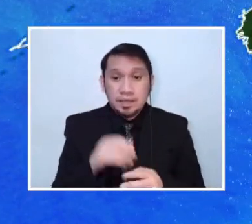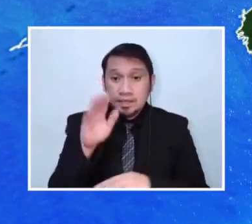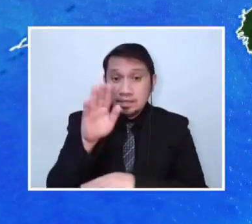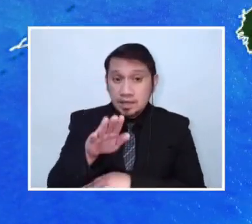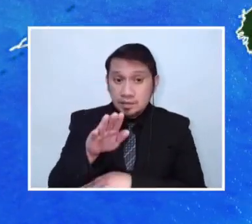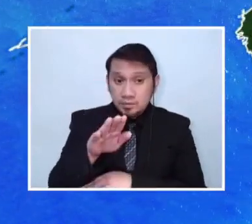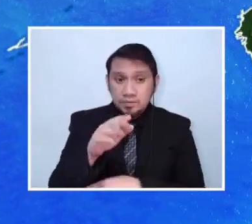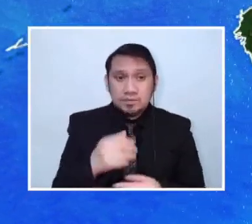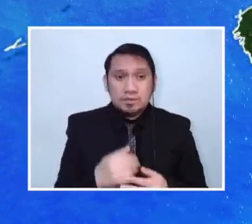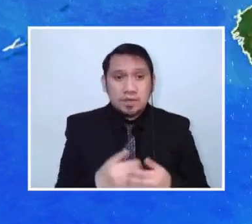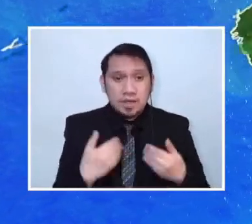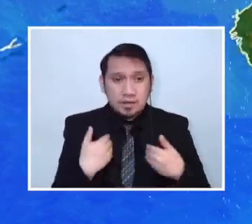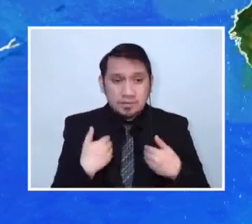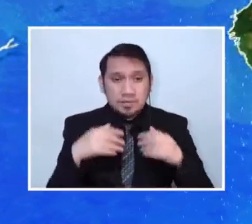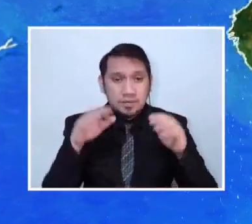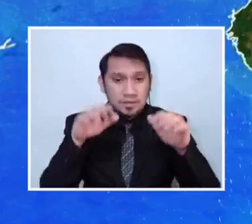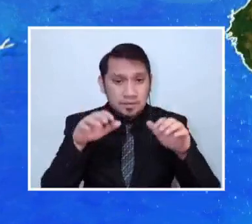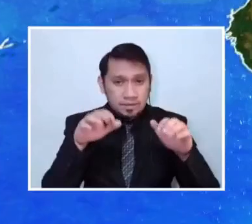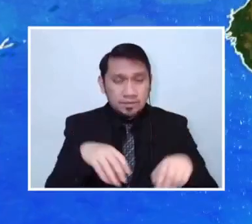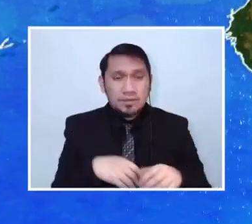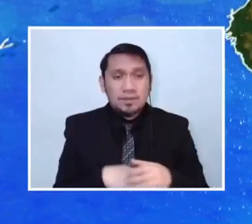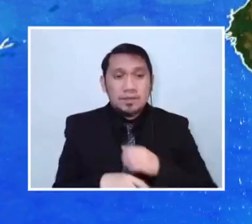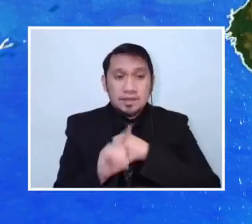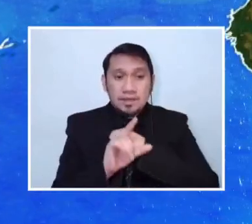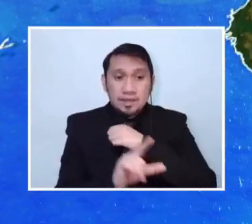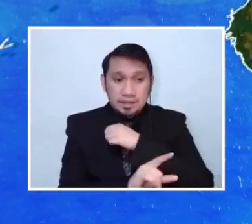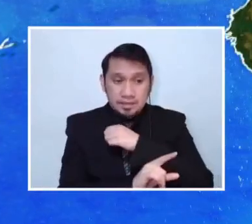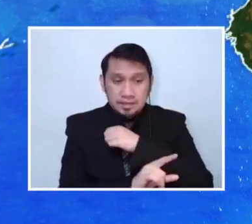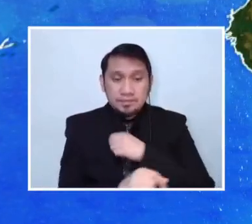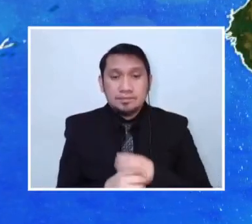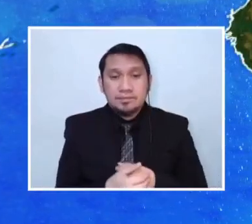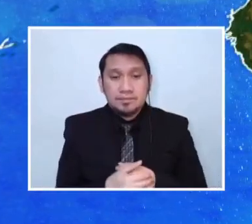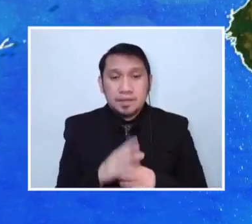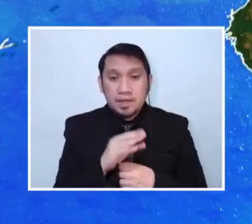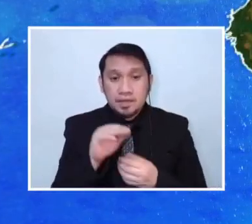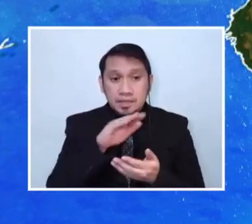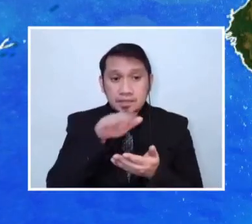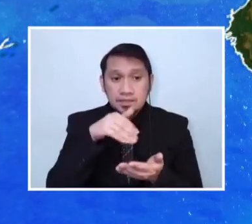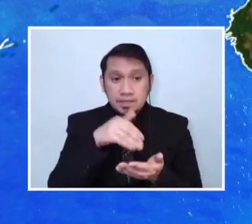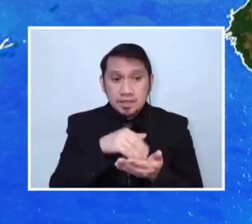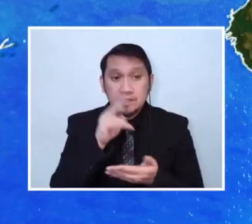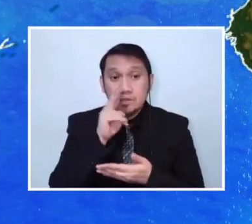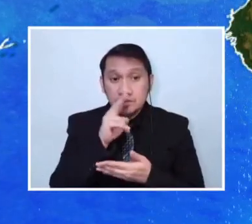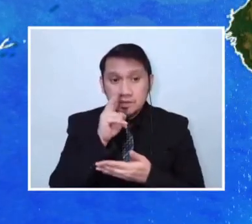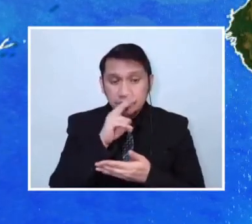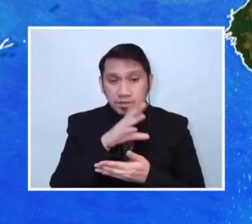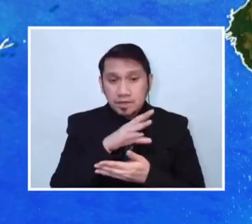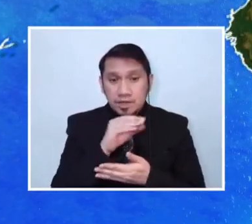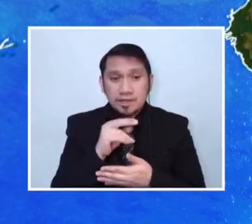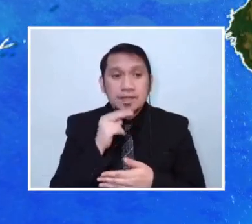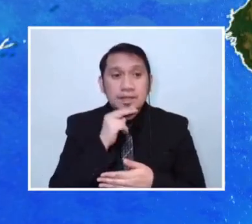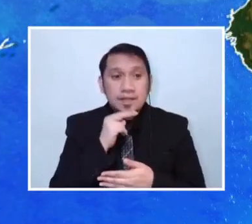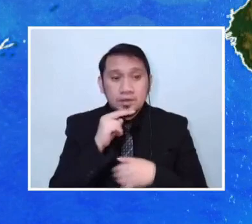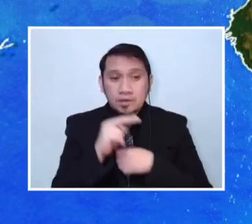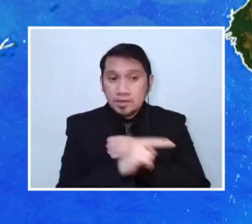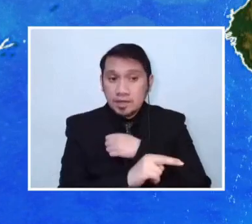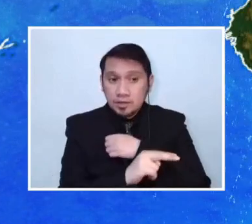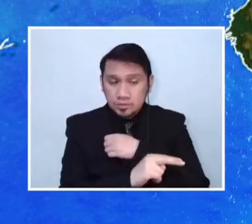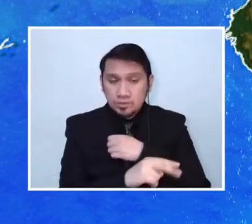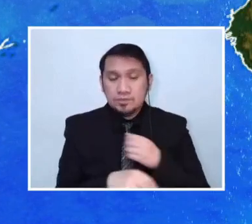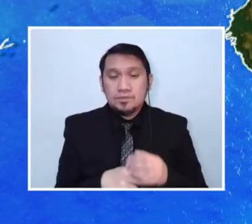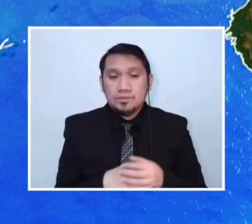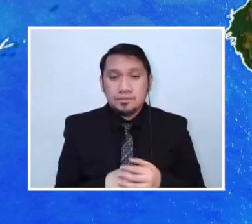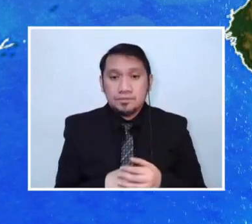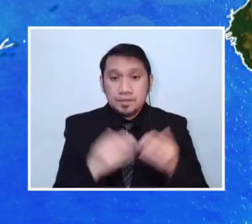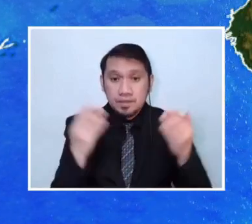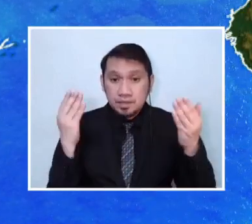meron na rin pong pag-ulan sa Leyte provinces at halos buong Central Visayas at Negros Occidental. At sa gabi, sa